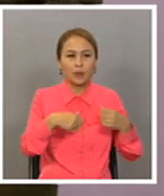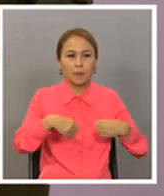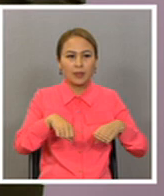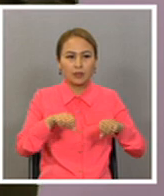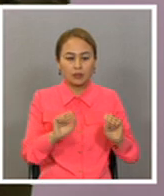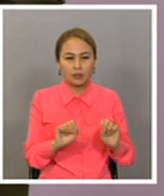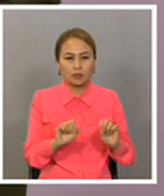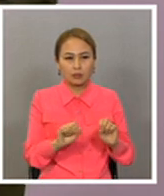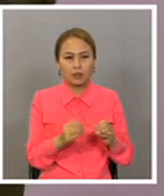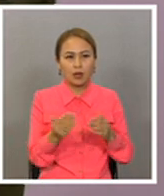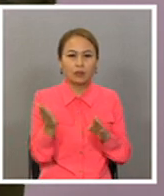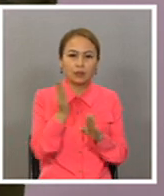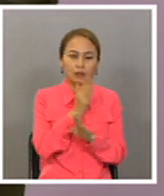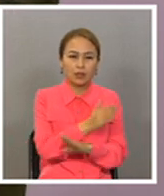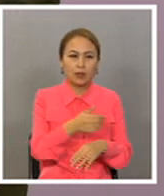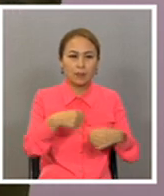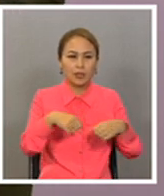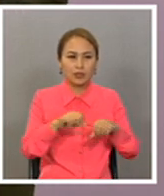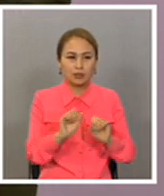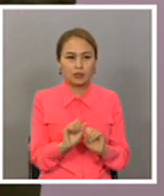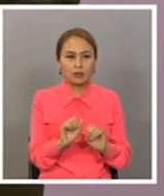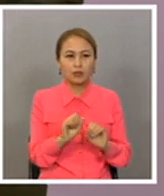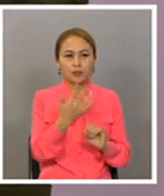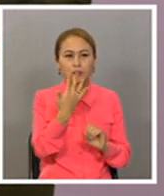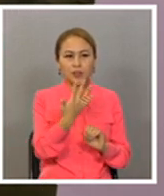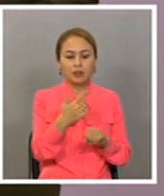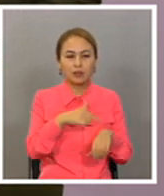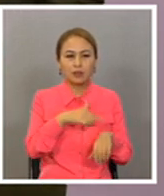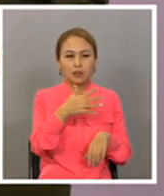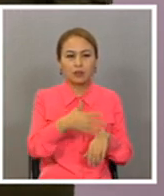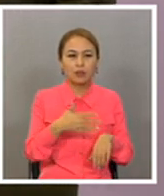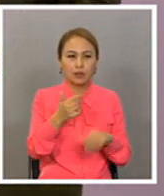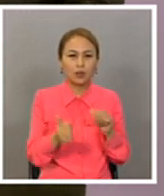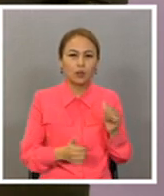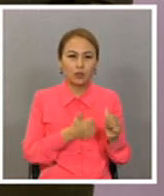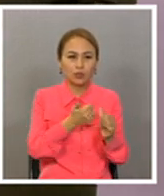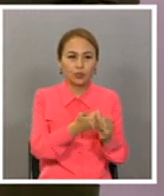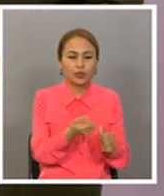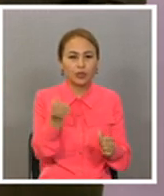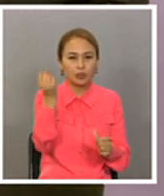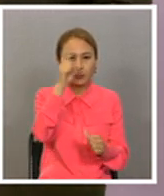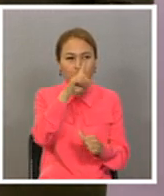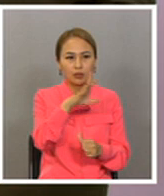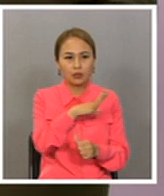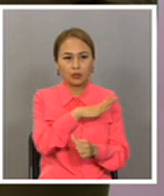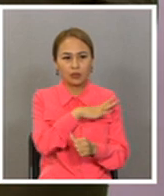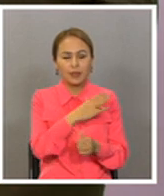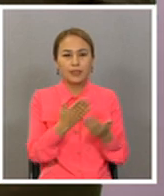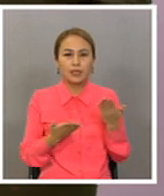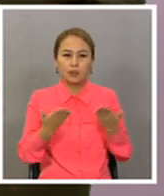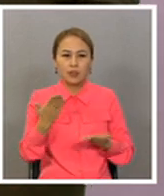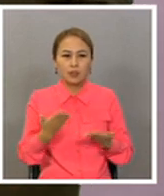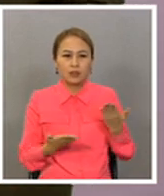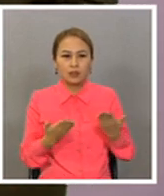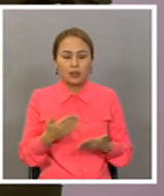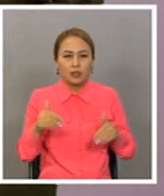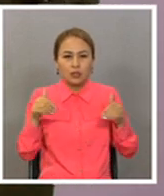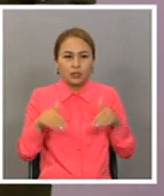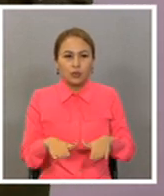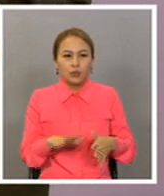мотоциклшінің алдындағы мотоциклшіні 5 сағатта қуып жеткенін білдік. Немесе